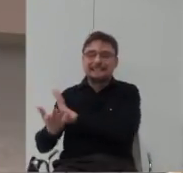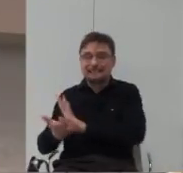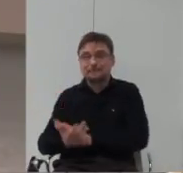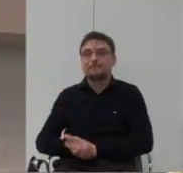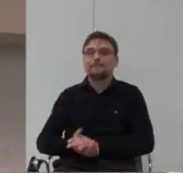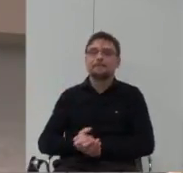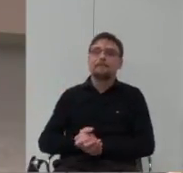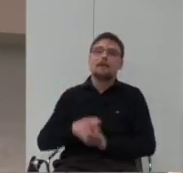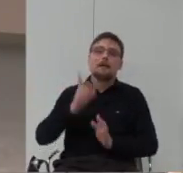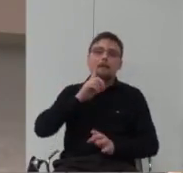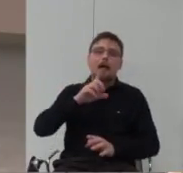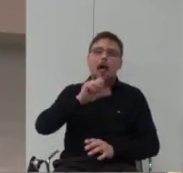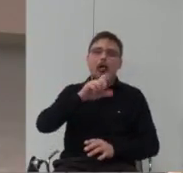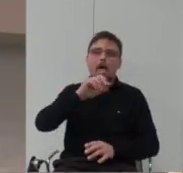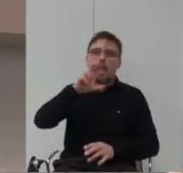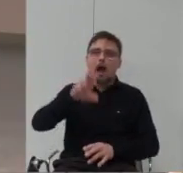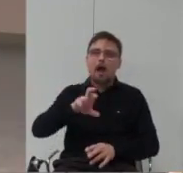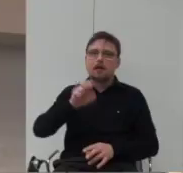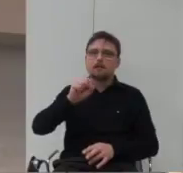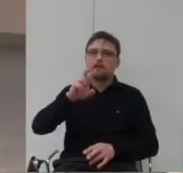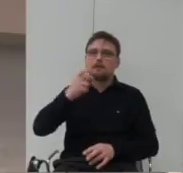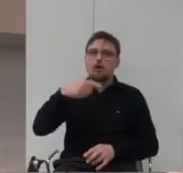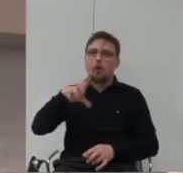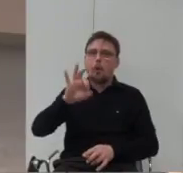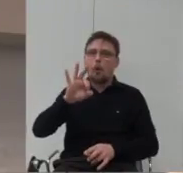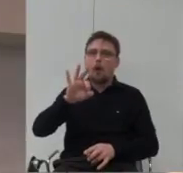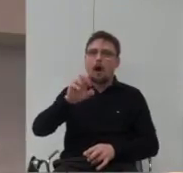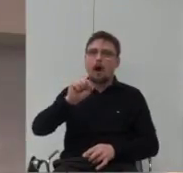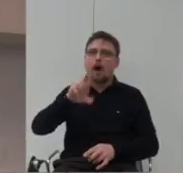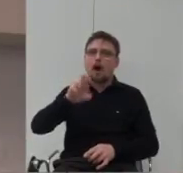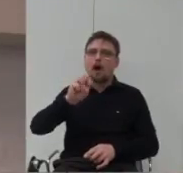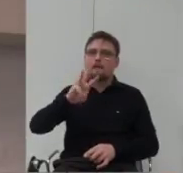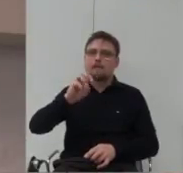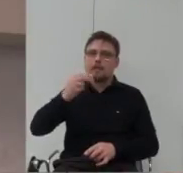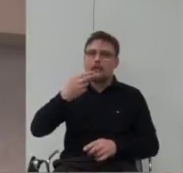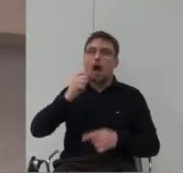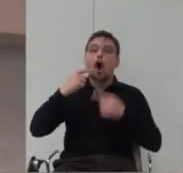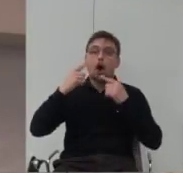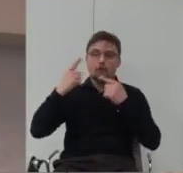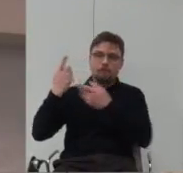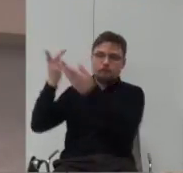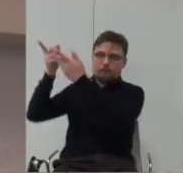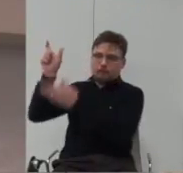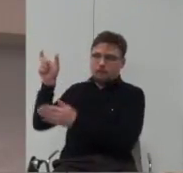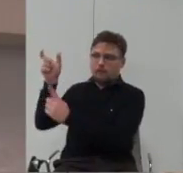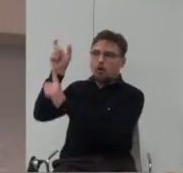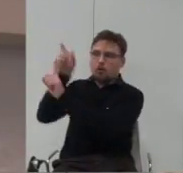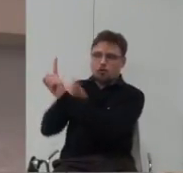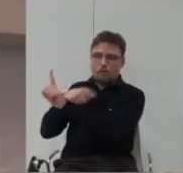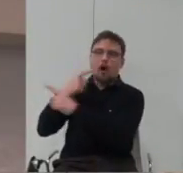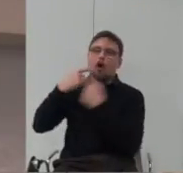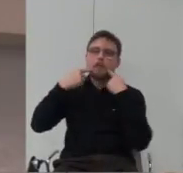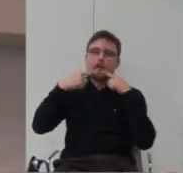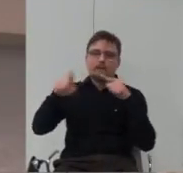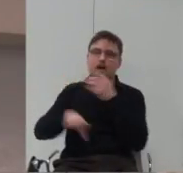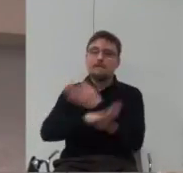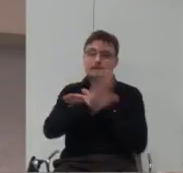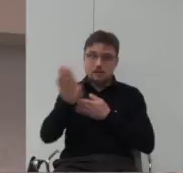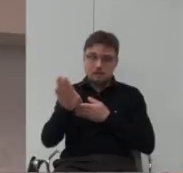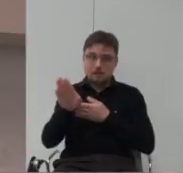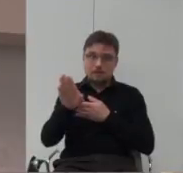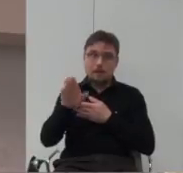z tymi turbulencjami współczesnymi. I Alejandro Aravena, kurator